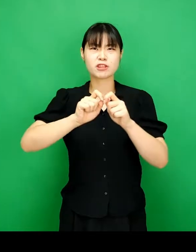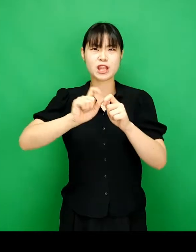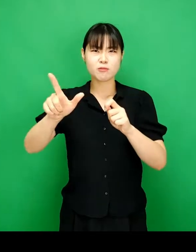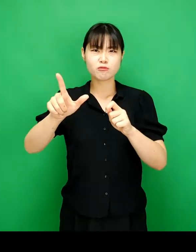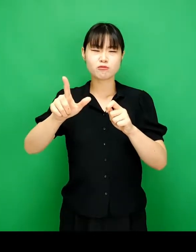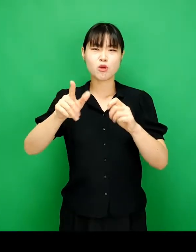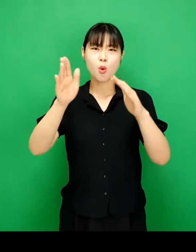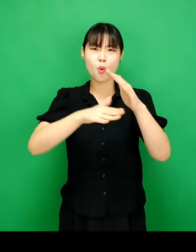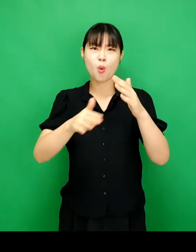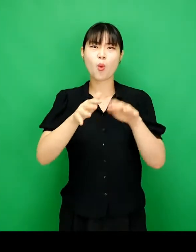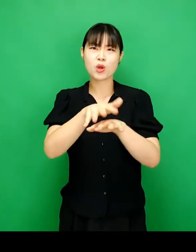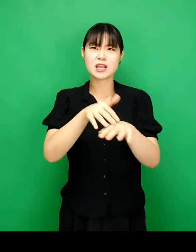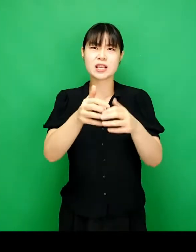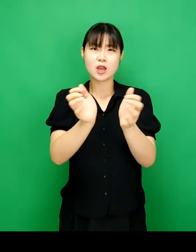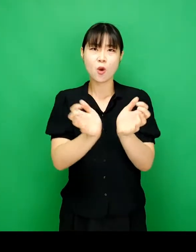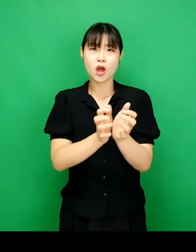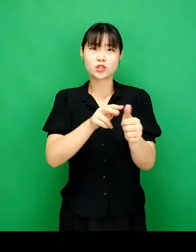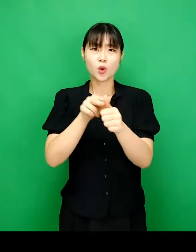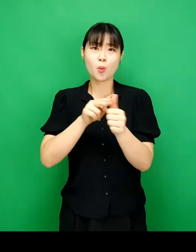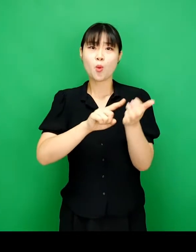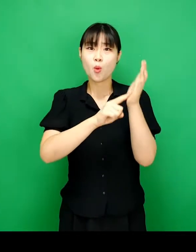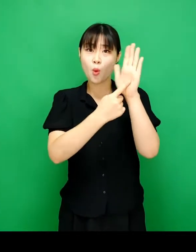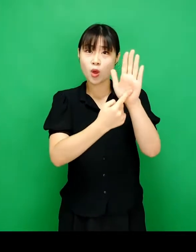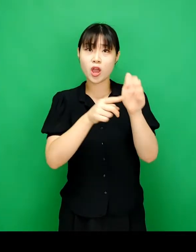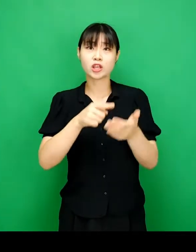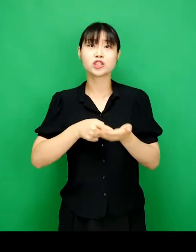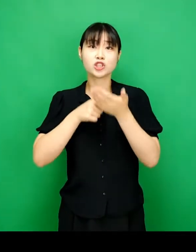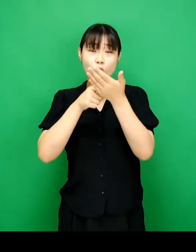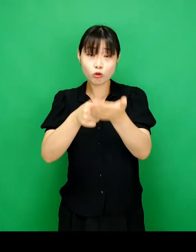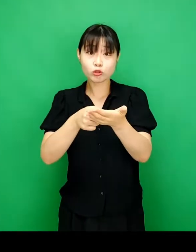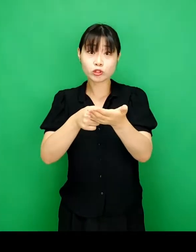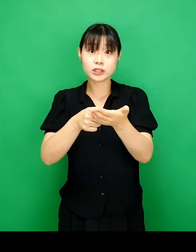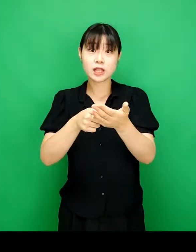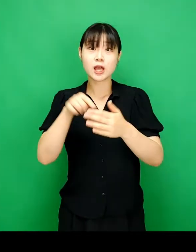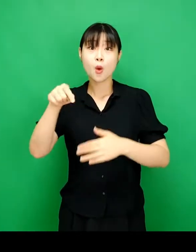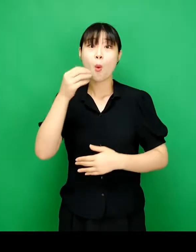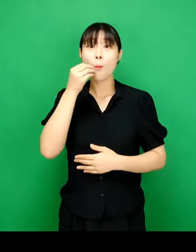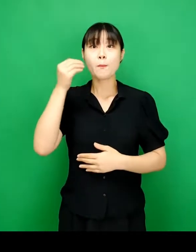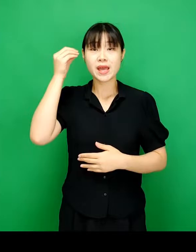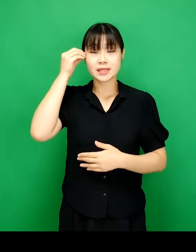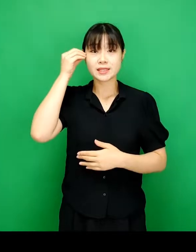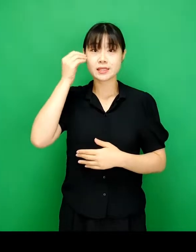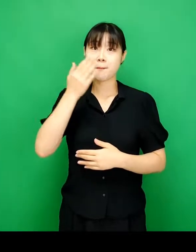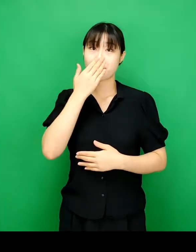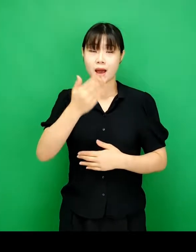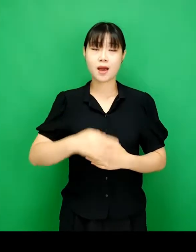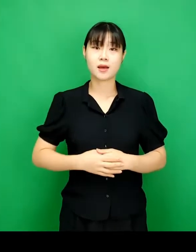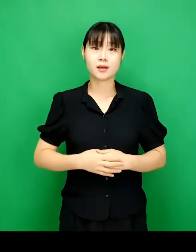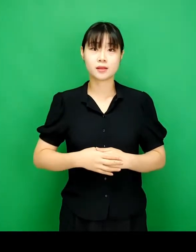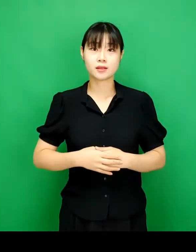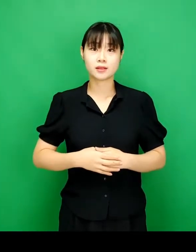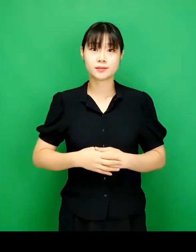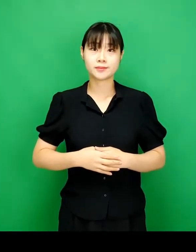대한민국 대부분의 공공기관에 대한 정보공개 청구는 정보공개 포털을 통해서 할 수 있습니다.